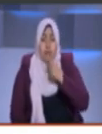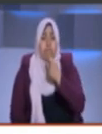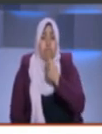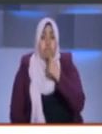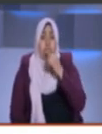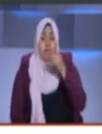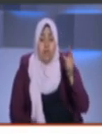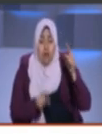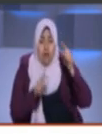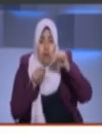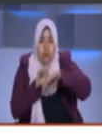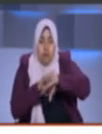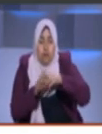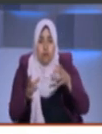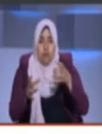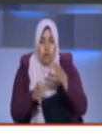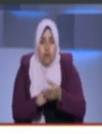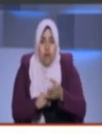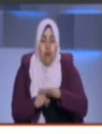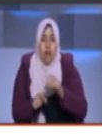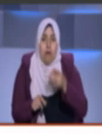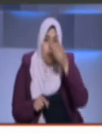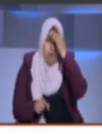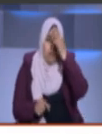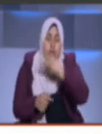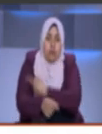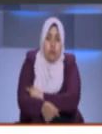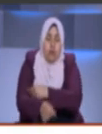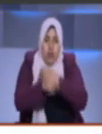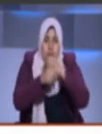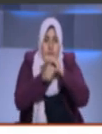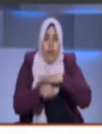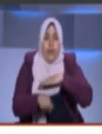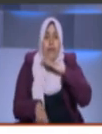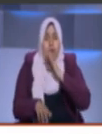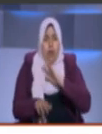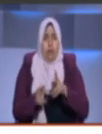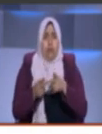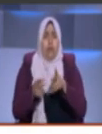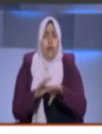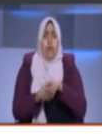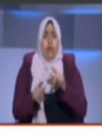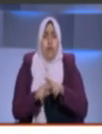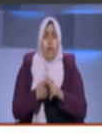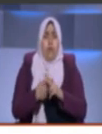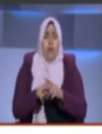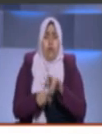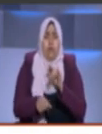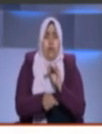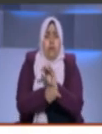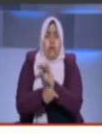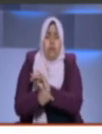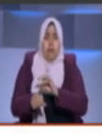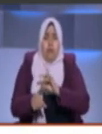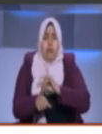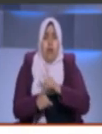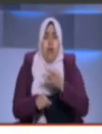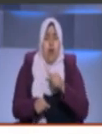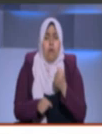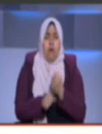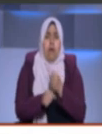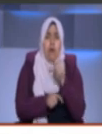من السيطرة على المرض بإجراء الاختبارات الكافية أو توفير المعدات الوقائية اللازمة للأطباء